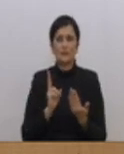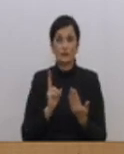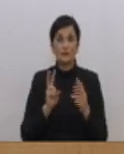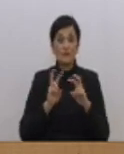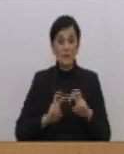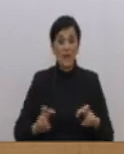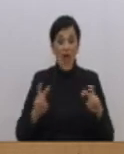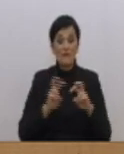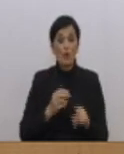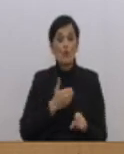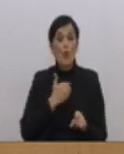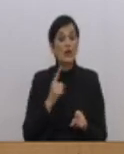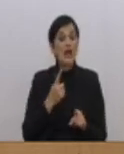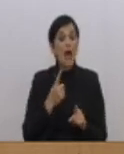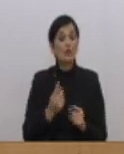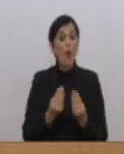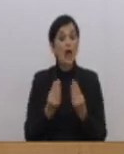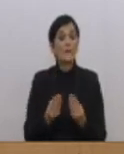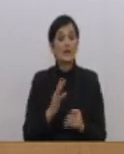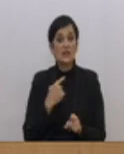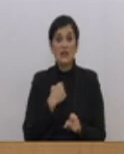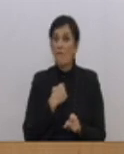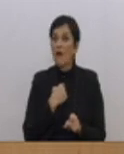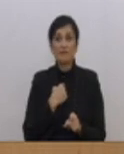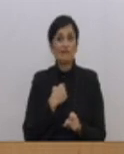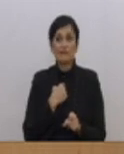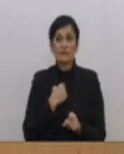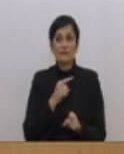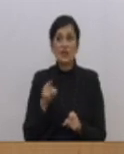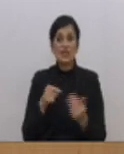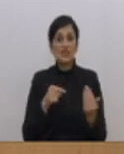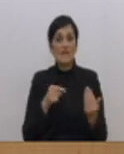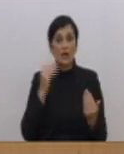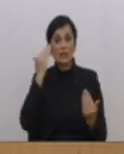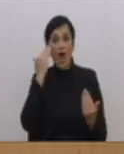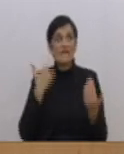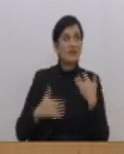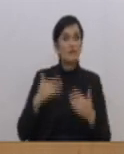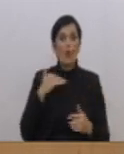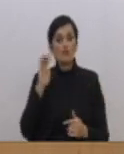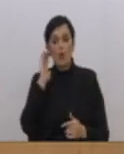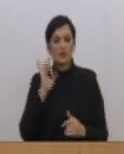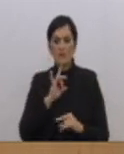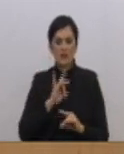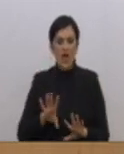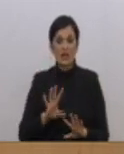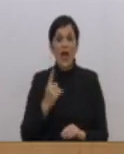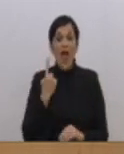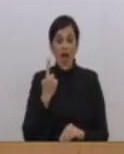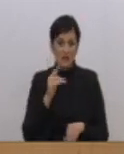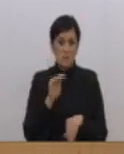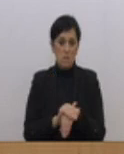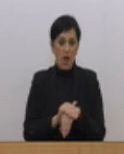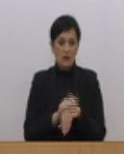გარკვევას მოინდომებს თუ რატომ არ მიეცით ხმა, არავინ რაღაც თქვენი თავის მართლების სასაკუთრად მოსვენას არ დაიწყებს. Ერთი რამ